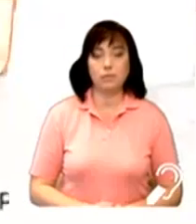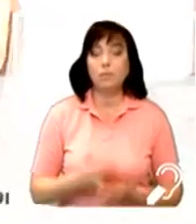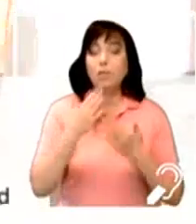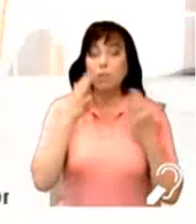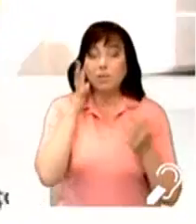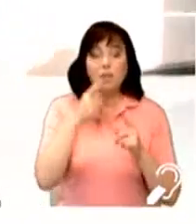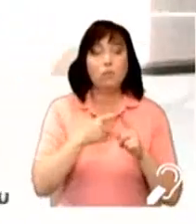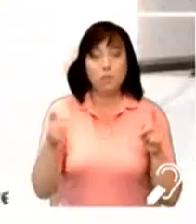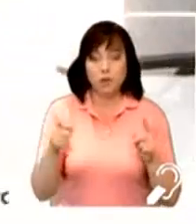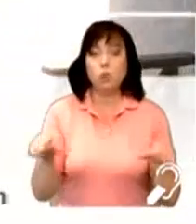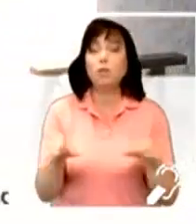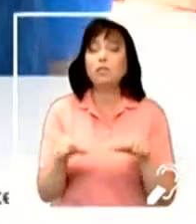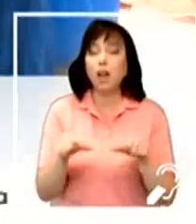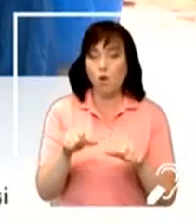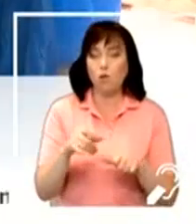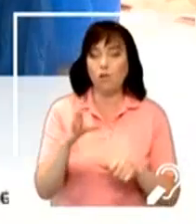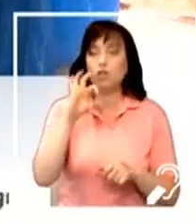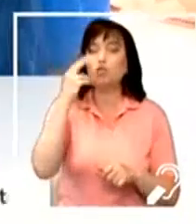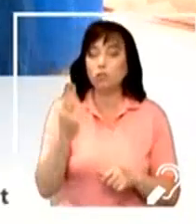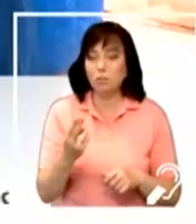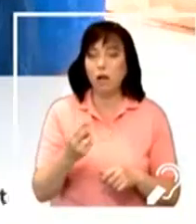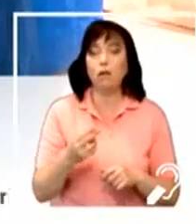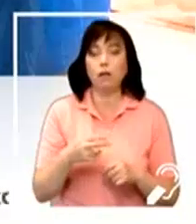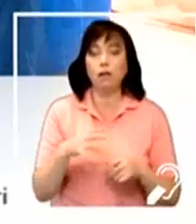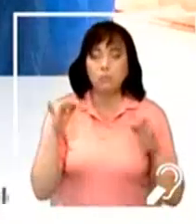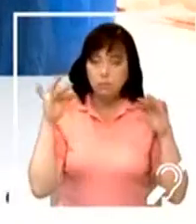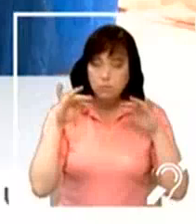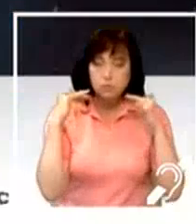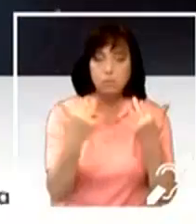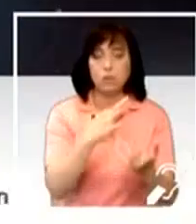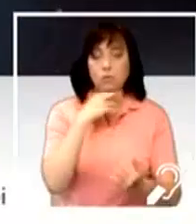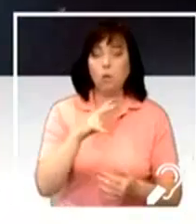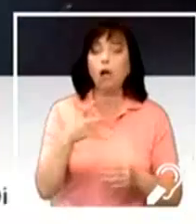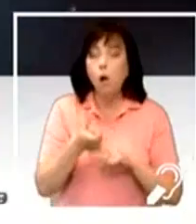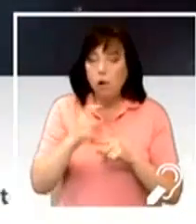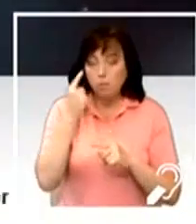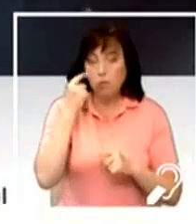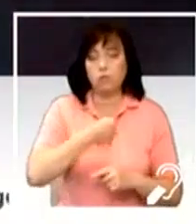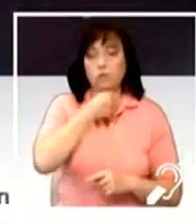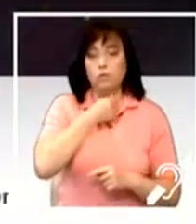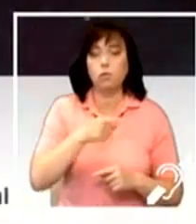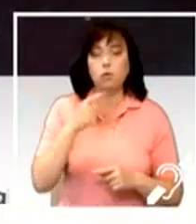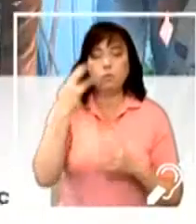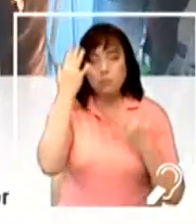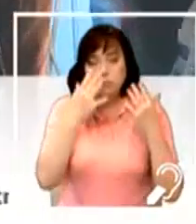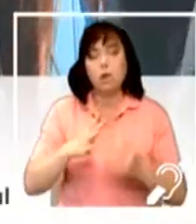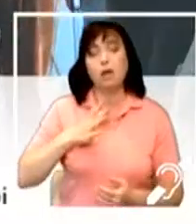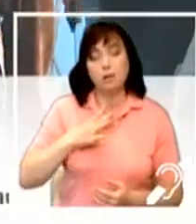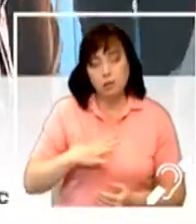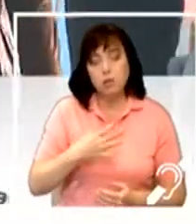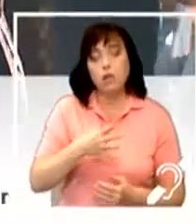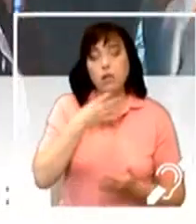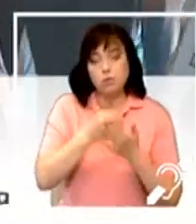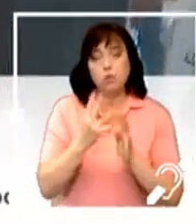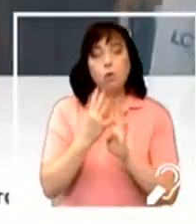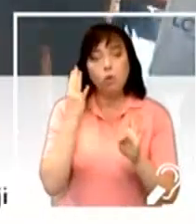În ultima perioadă, cantinele sociale din Chișinău sunt luate cu asalt de către vârstnici. Îngândurați și răbdători, așteaptă